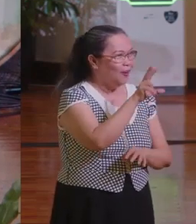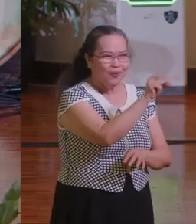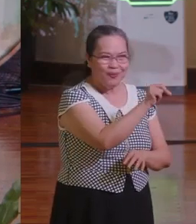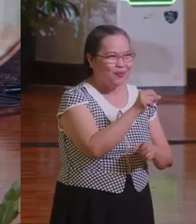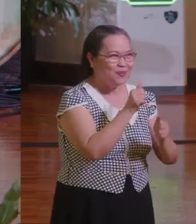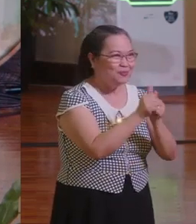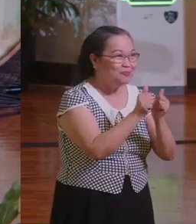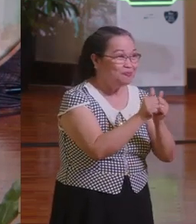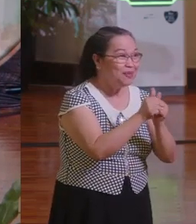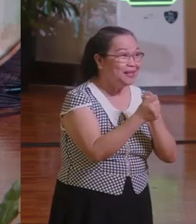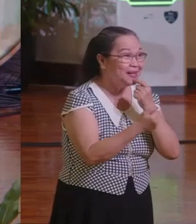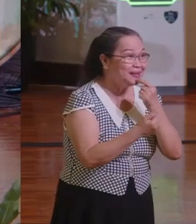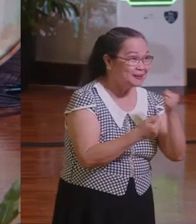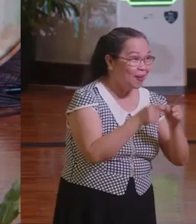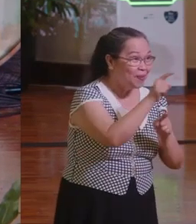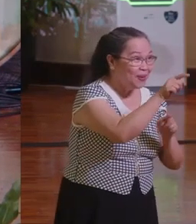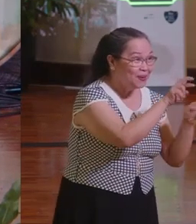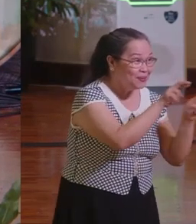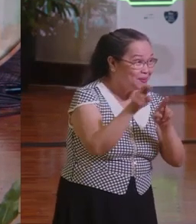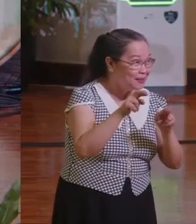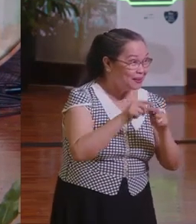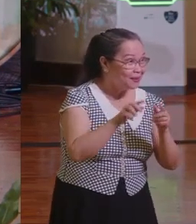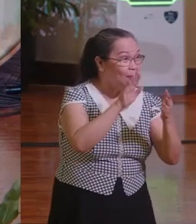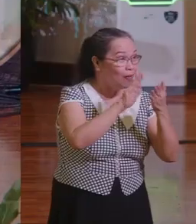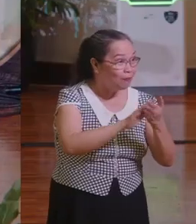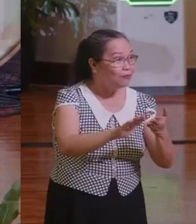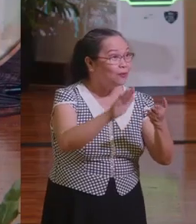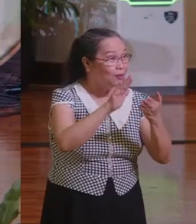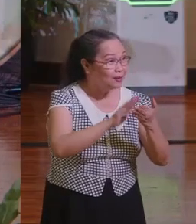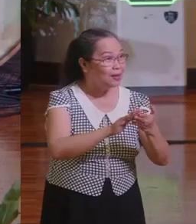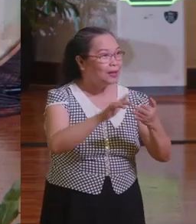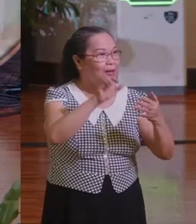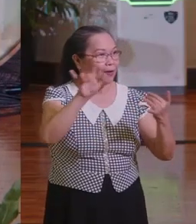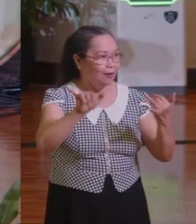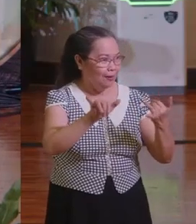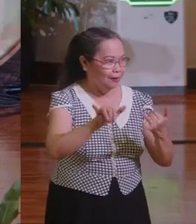Ang sinasabi niya, dapat handa tayo magpatawad ng walang hanggan.